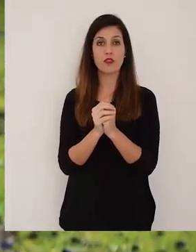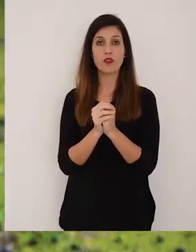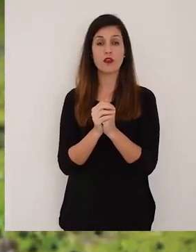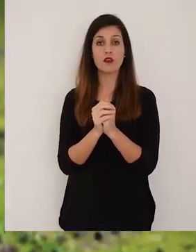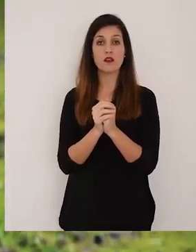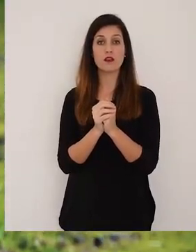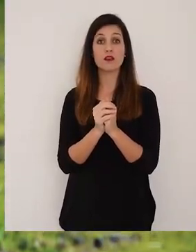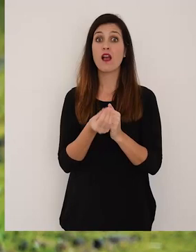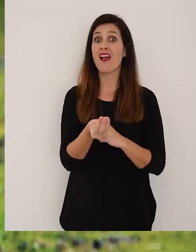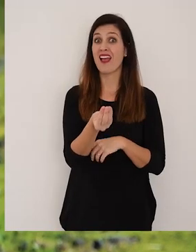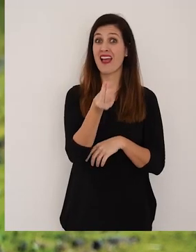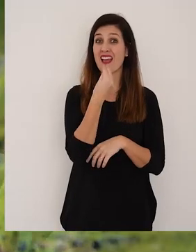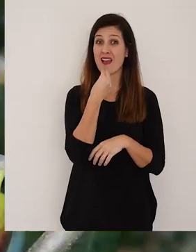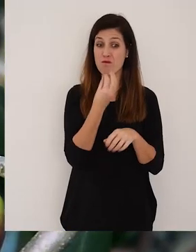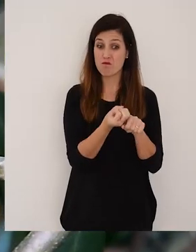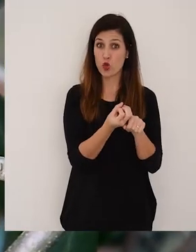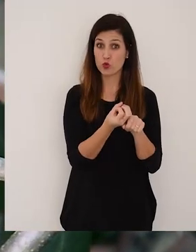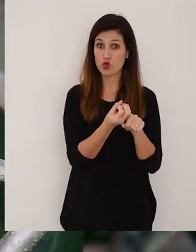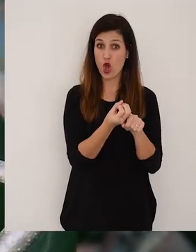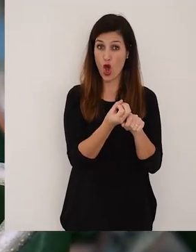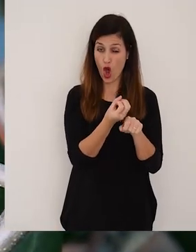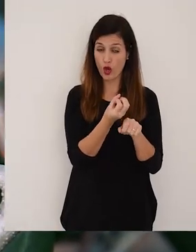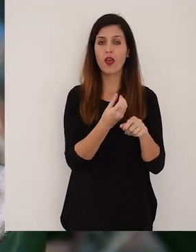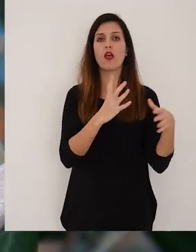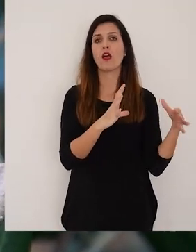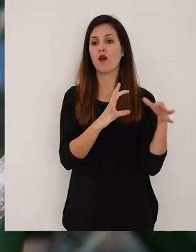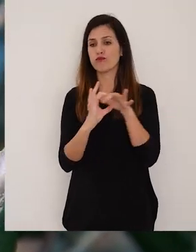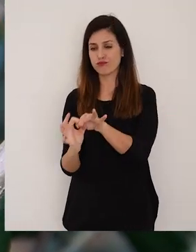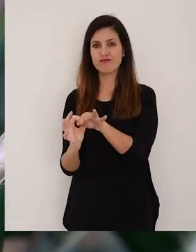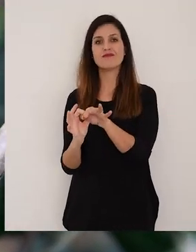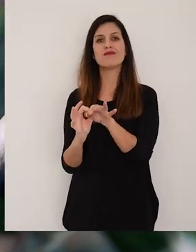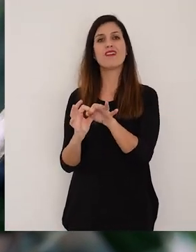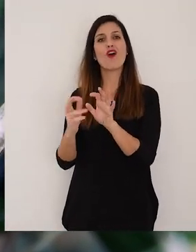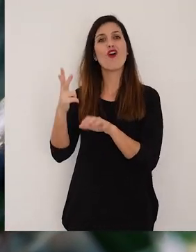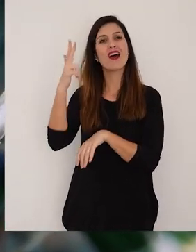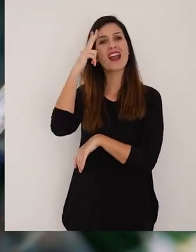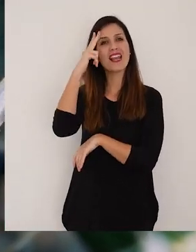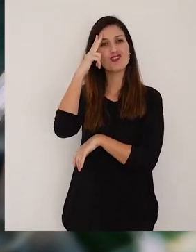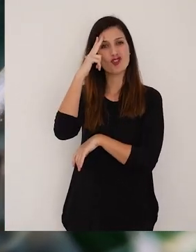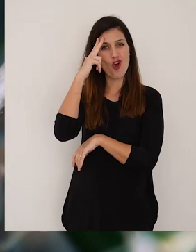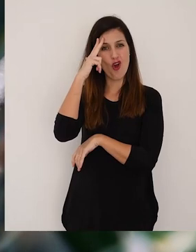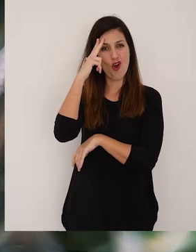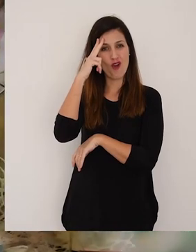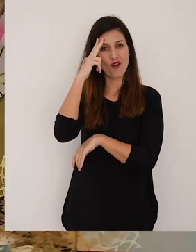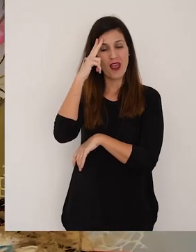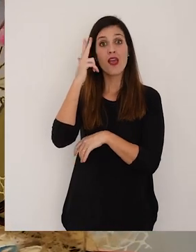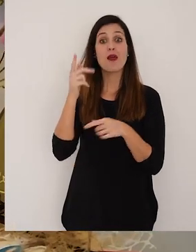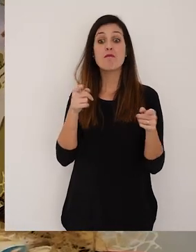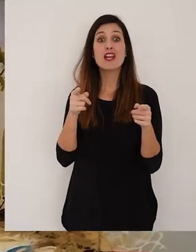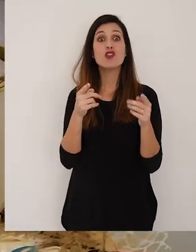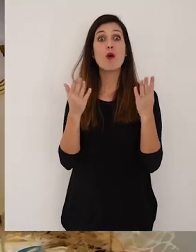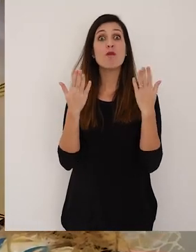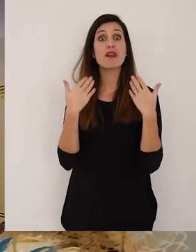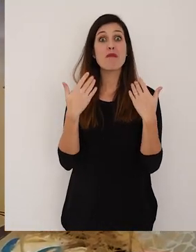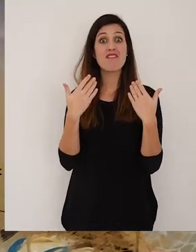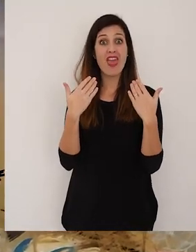L'esperienza culinaria della società agricolo-pastorale si coniuga poi al patrimonio religioso, che ad Uggiano si manifesta ogni primavera durante